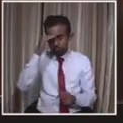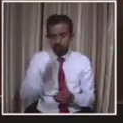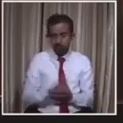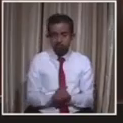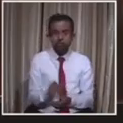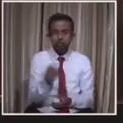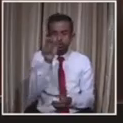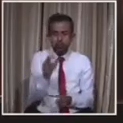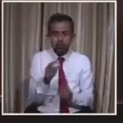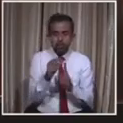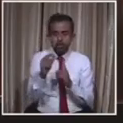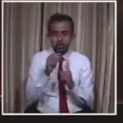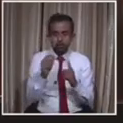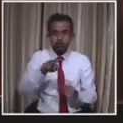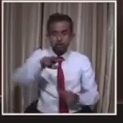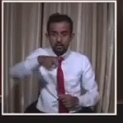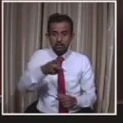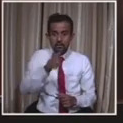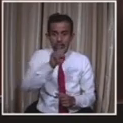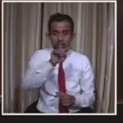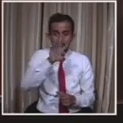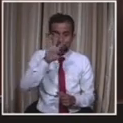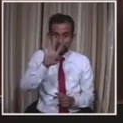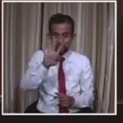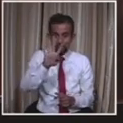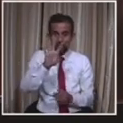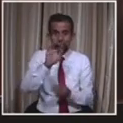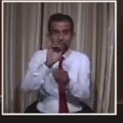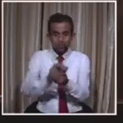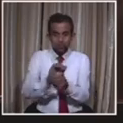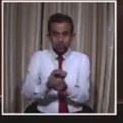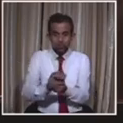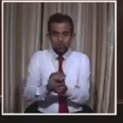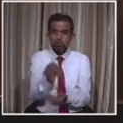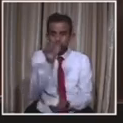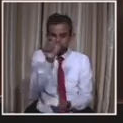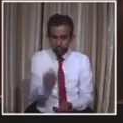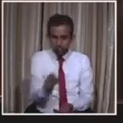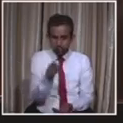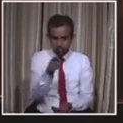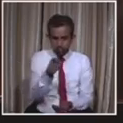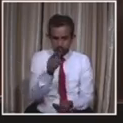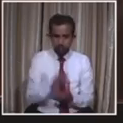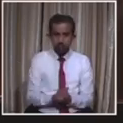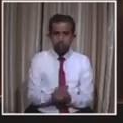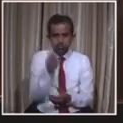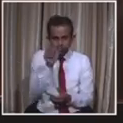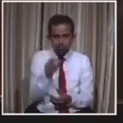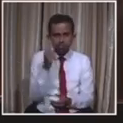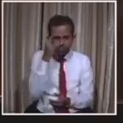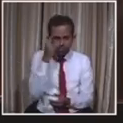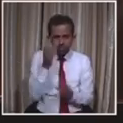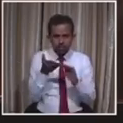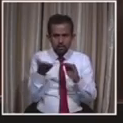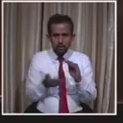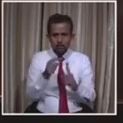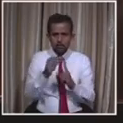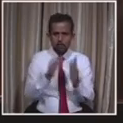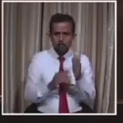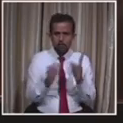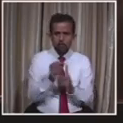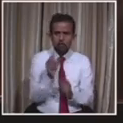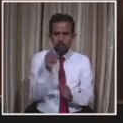ඔබතුමා මේ පාලිමේන්තුවේ 224ක ආරක්ෂාව රකින්න එක්කන. ඔබතුමා දන්නවා ඔබතුමා යටතට හිටපු පාලිමේන්තු